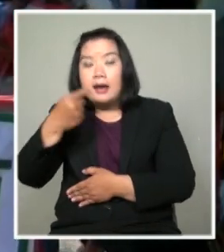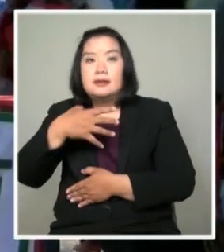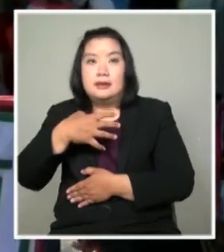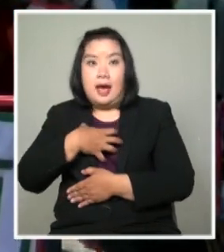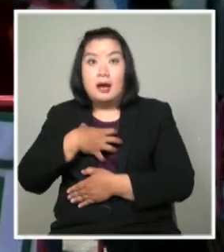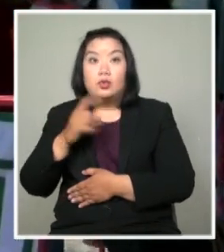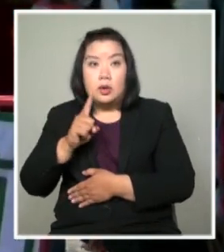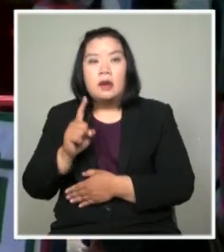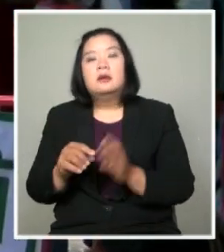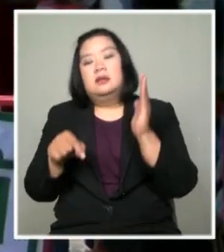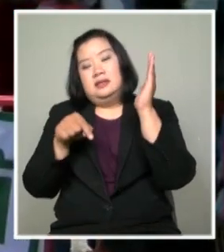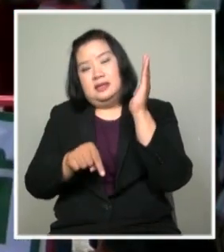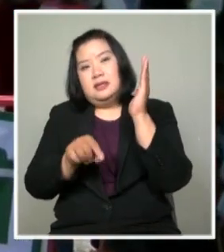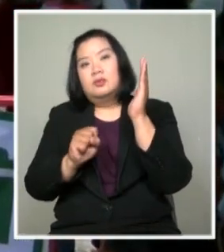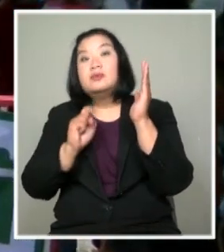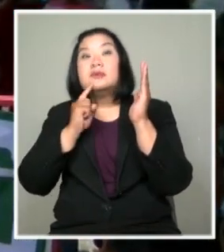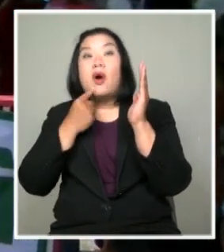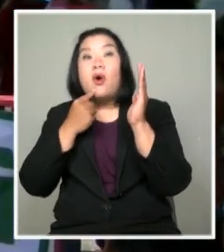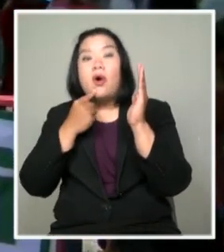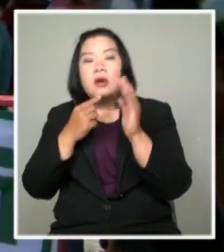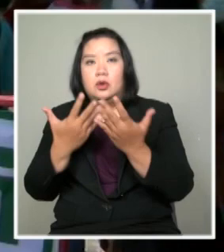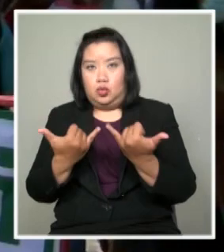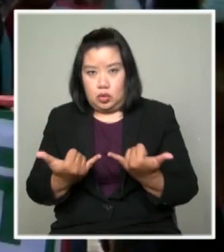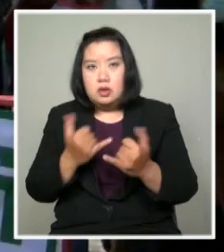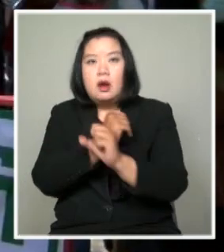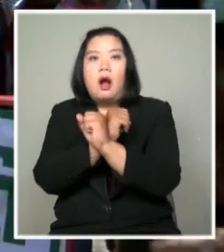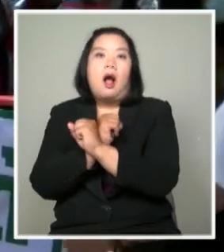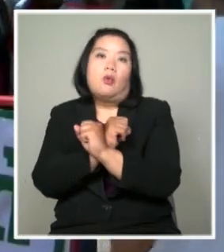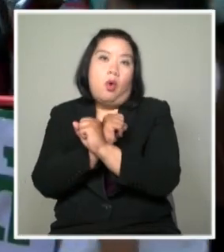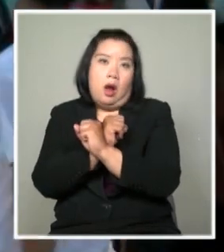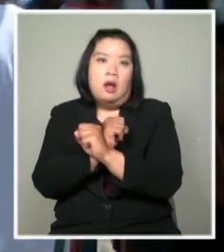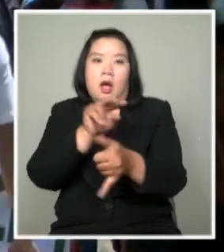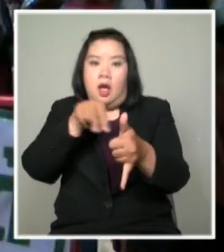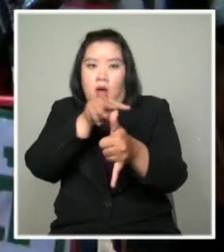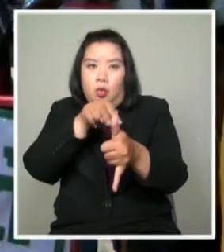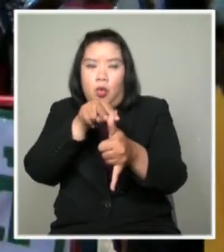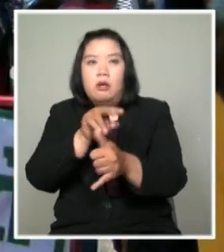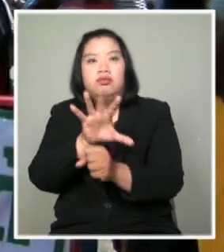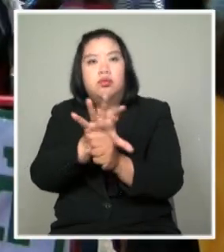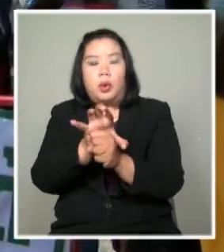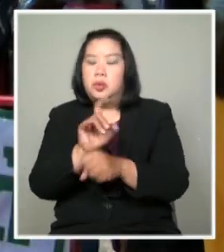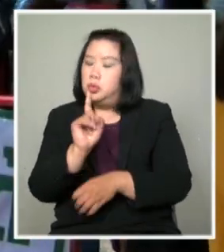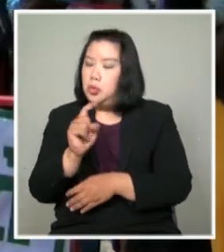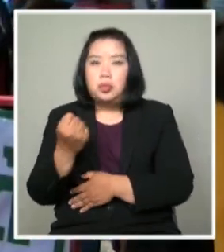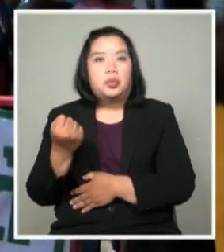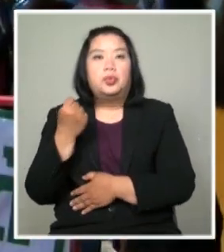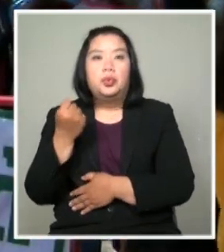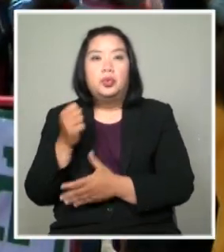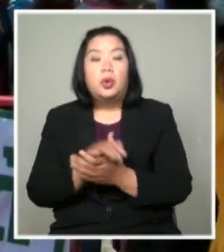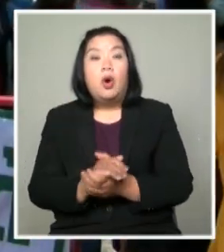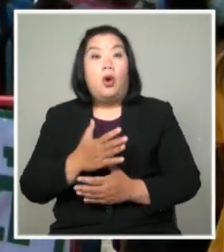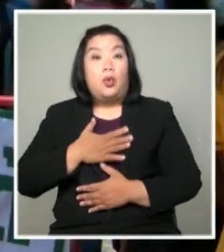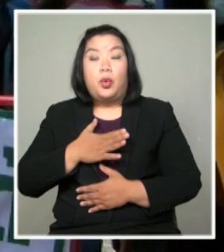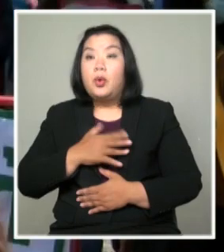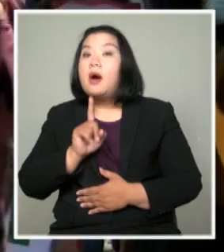าคใต้กว่านี้นะครับก็ทำให้ในส่วนของมาตรการของการจัดการโรคระบาดก็ต้องเข้มข้นมากขึ้นนะครับเราเข้าไปสอบถาม